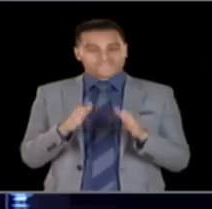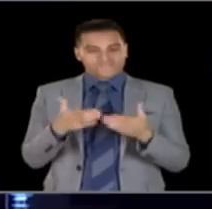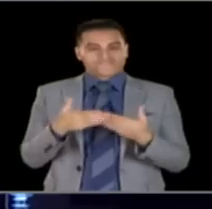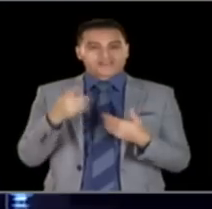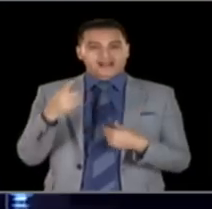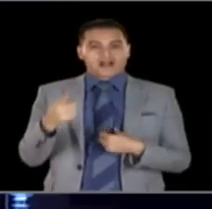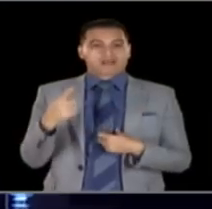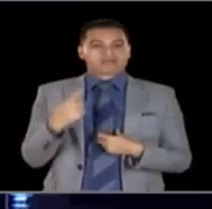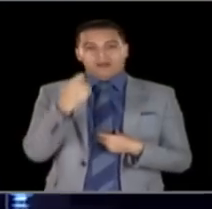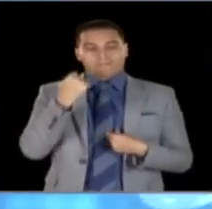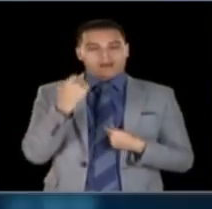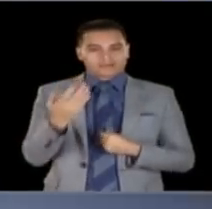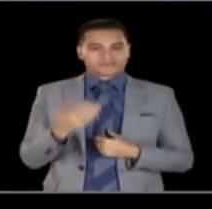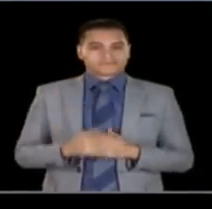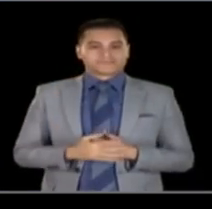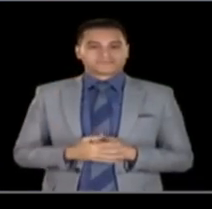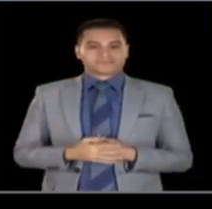65 الضربة القاضية.